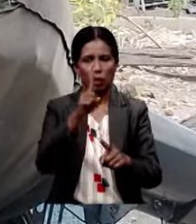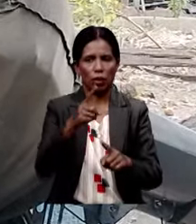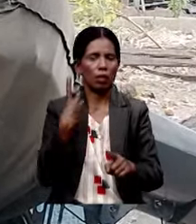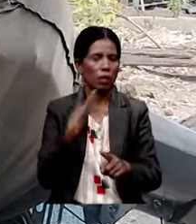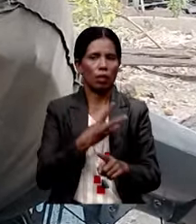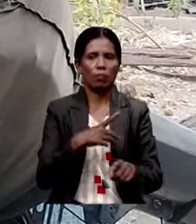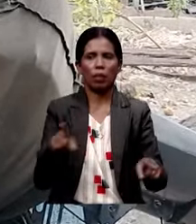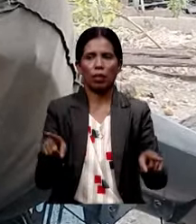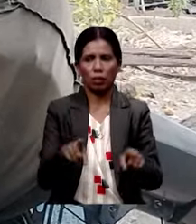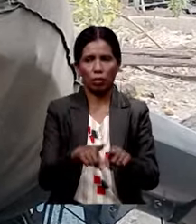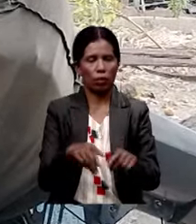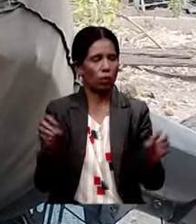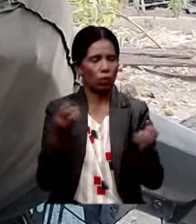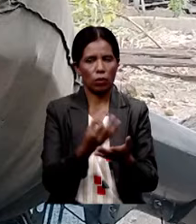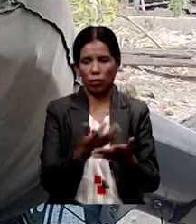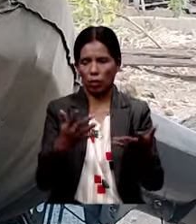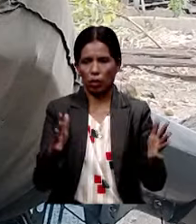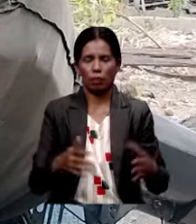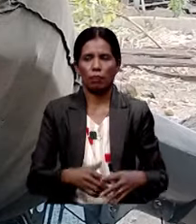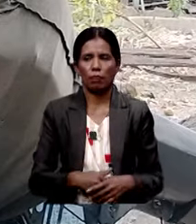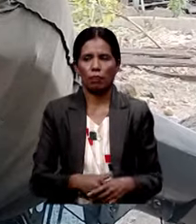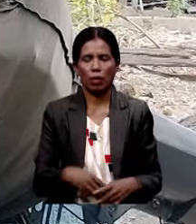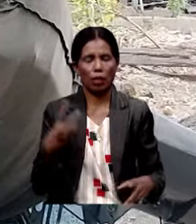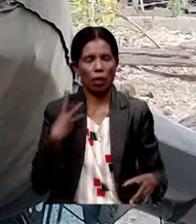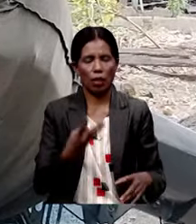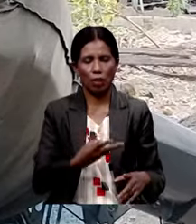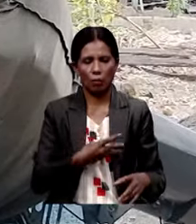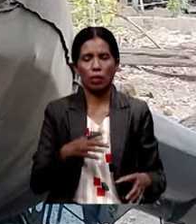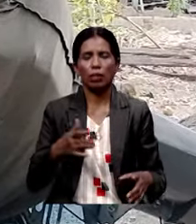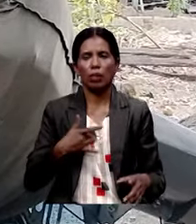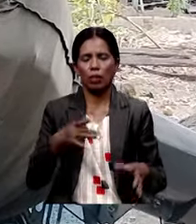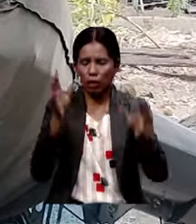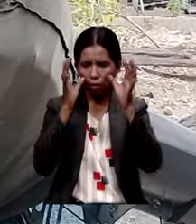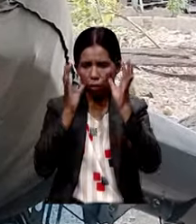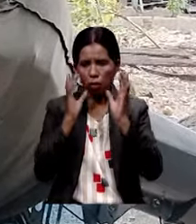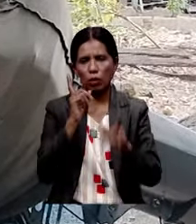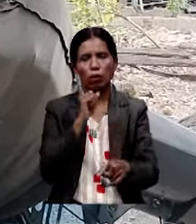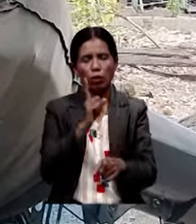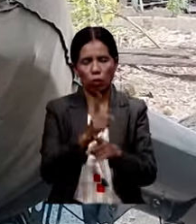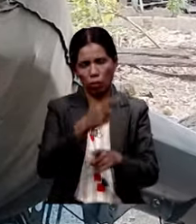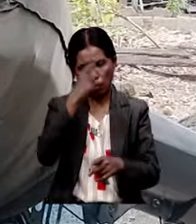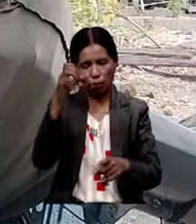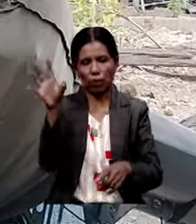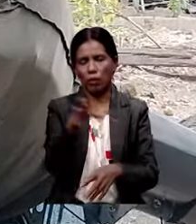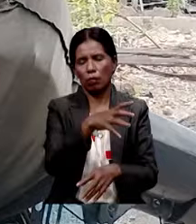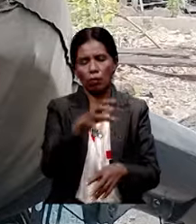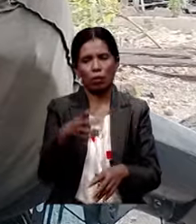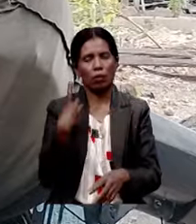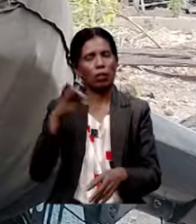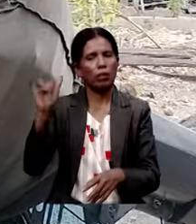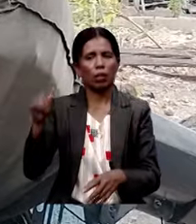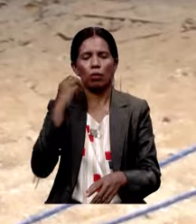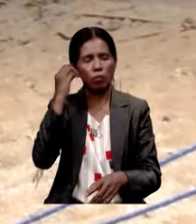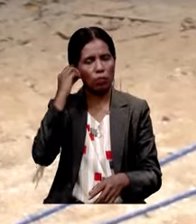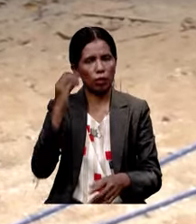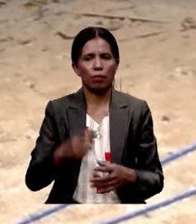ansa se laia liu ne be ami pescador ser ne ami tristi teves paling ya uma de alo apira di